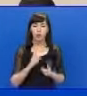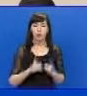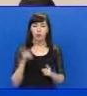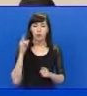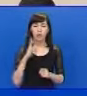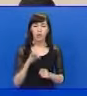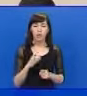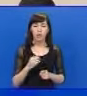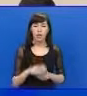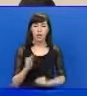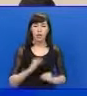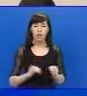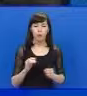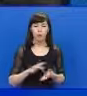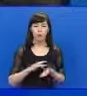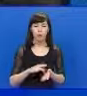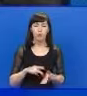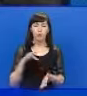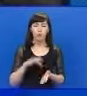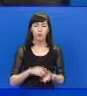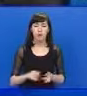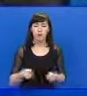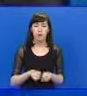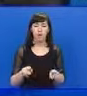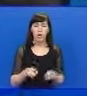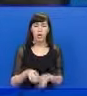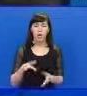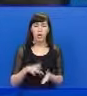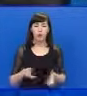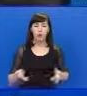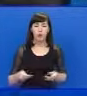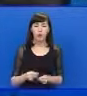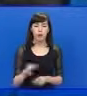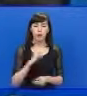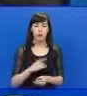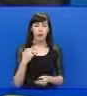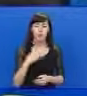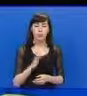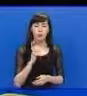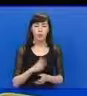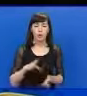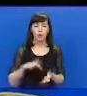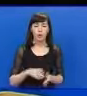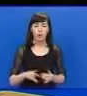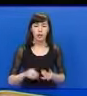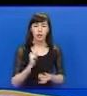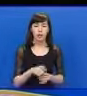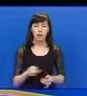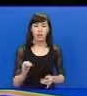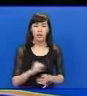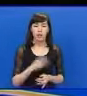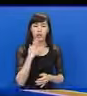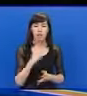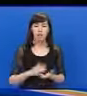айында құрылған оңтүстік туризм центр туристік ақпаратты орталығының септік орасан. Бұйыртса, орталық жергілікті тұрғындарға және